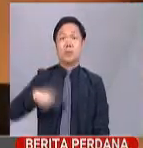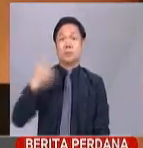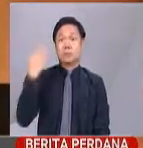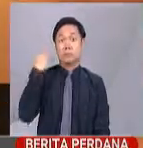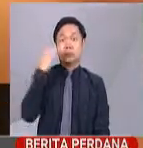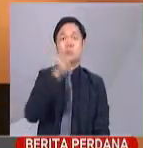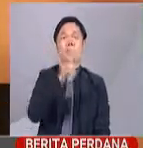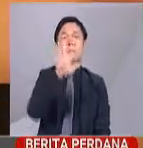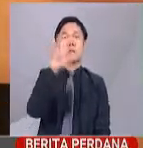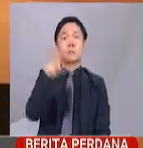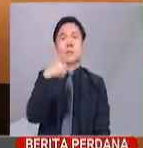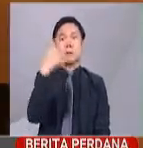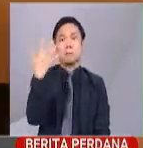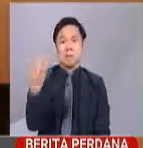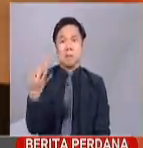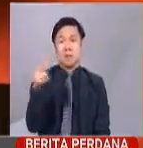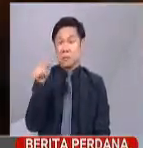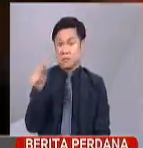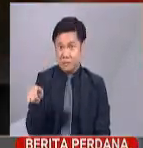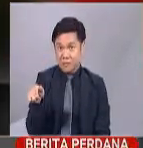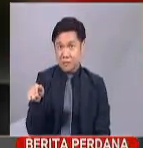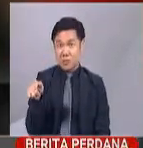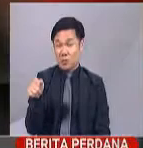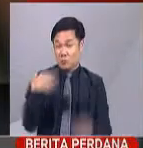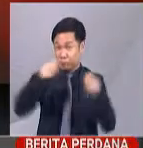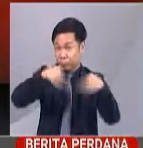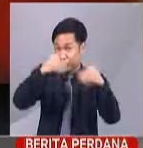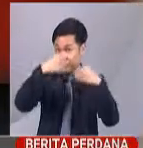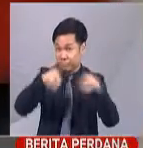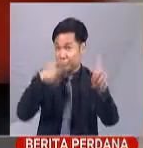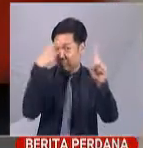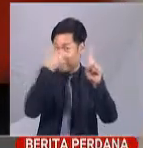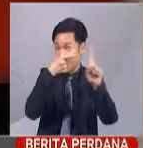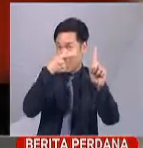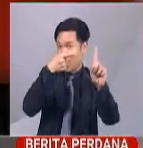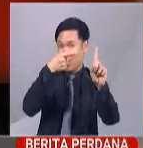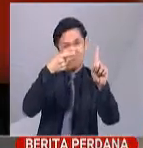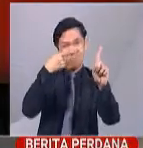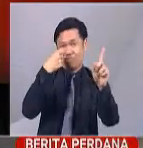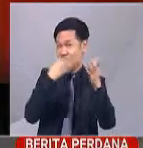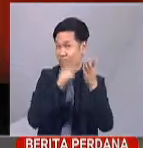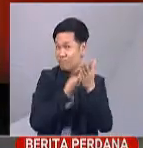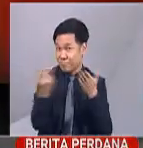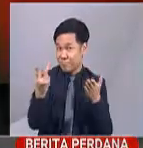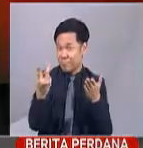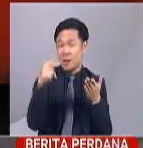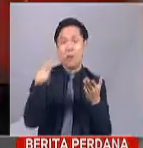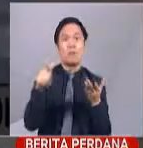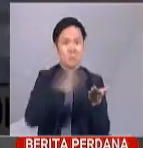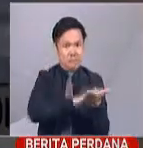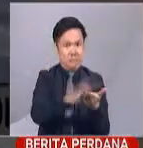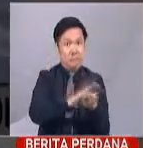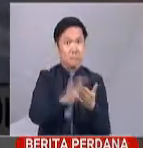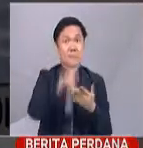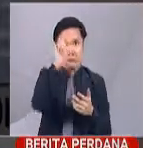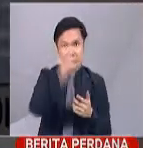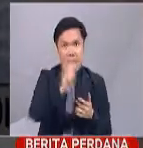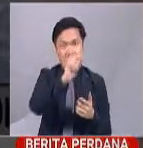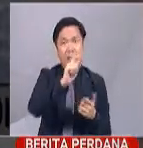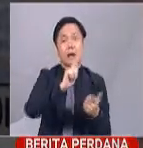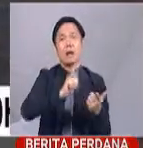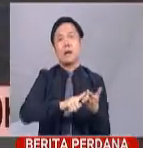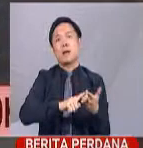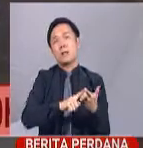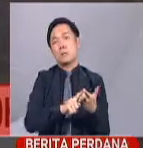lalu. Antara denda sekiranya tidak mencapai jualan ditetapkan ialah membayar wang tunai, membersihkan tandas dan belanja sarapan pagi untuk